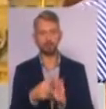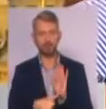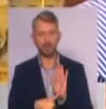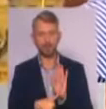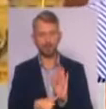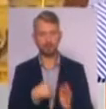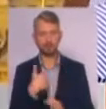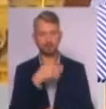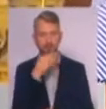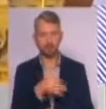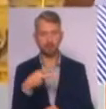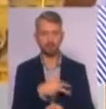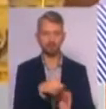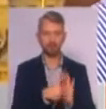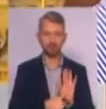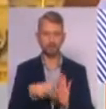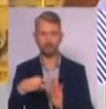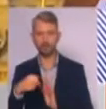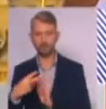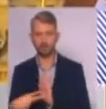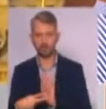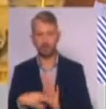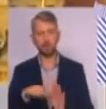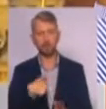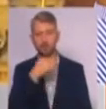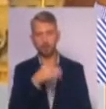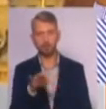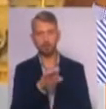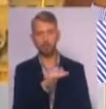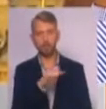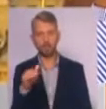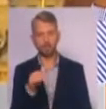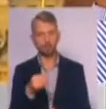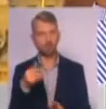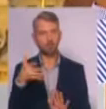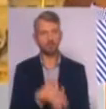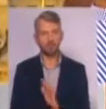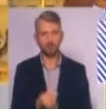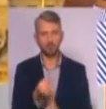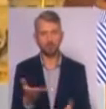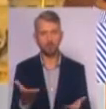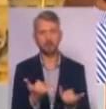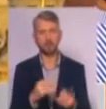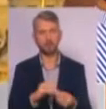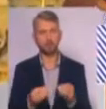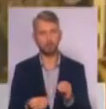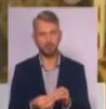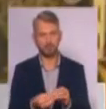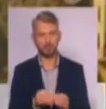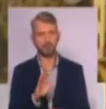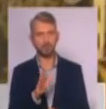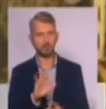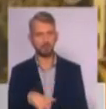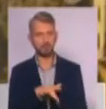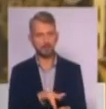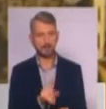2016, як я вже зазначила, 2017. А потім я скажу про рівень освоєння коштів, угу. яка зараз проблема в